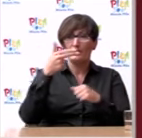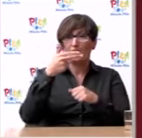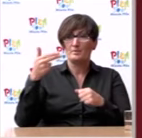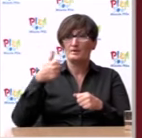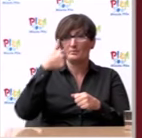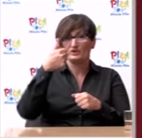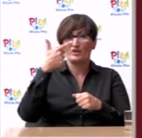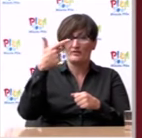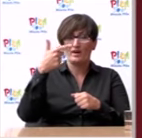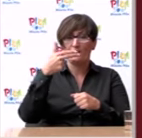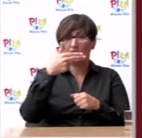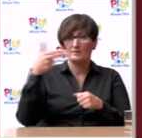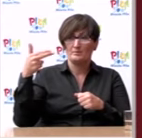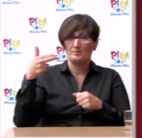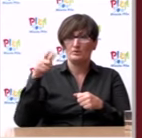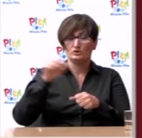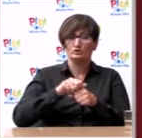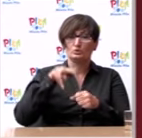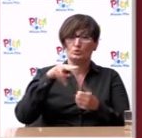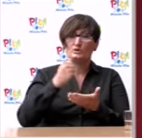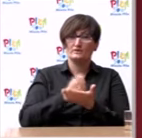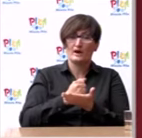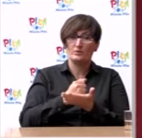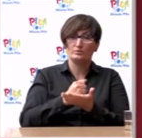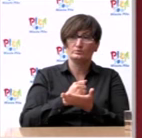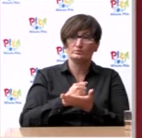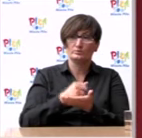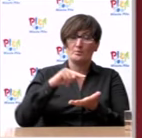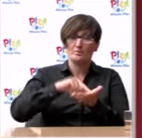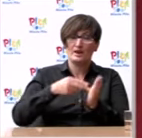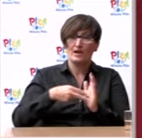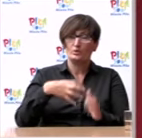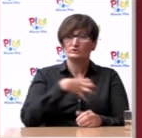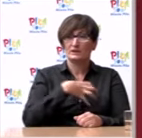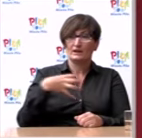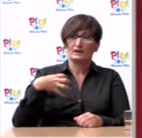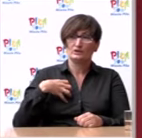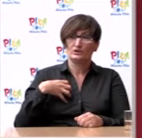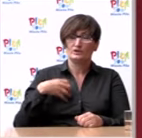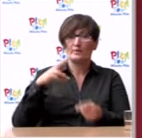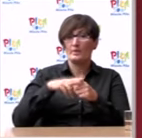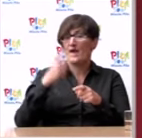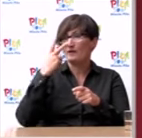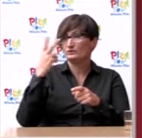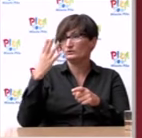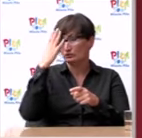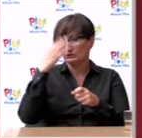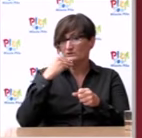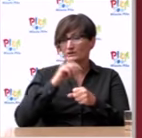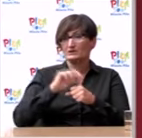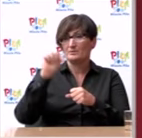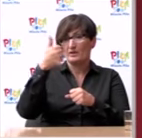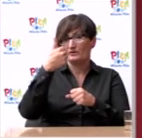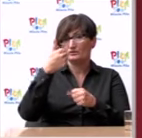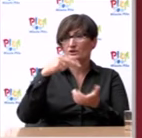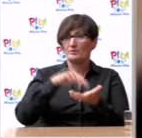tematy dotyczą uchwał miejscowych planów zagospodarowania. Widzicie Państwo na planszy obszar pierwszego planu. Jest